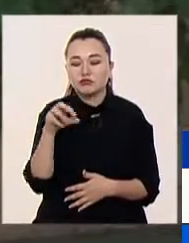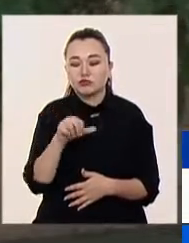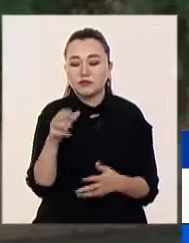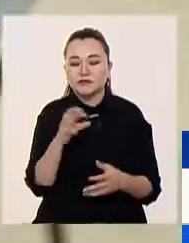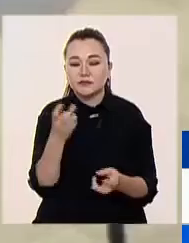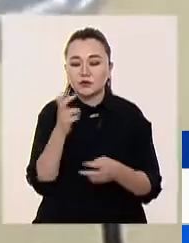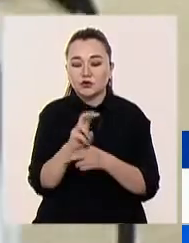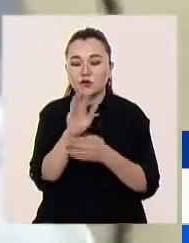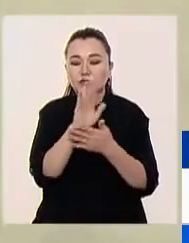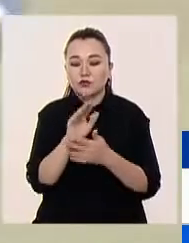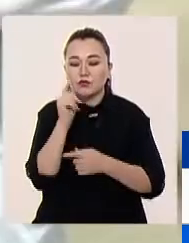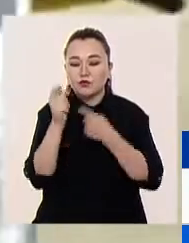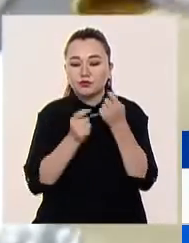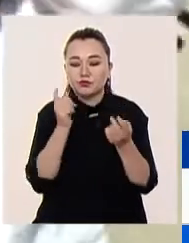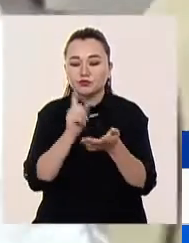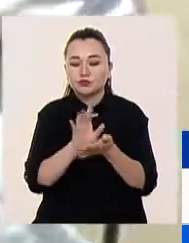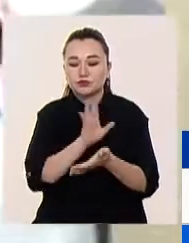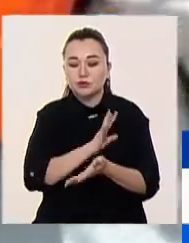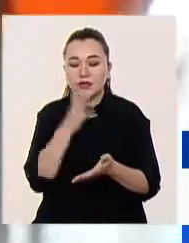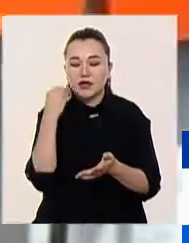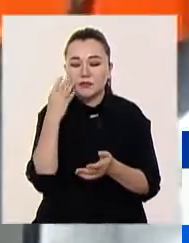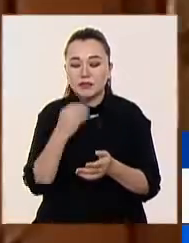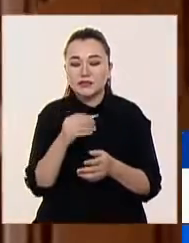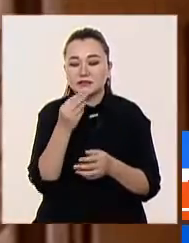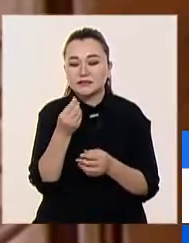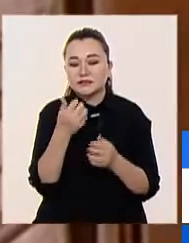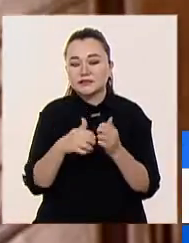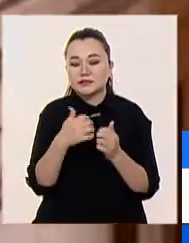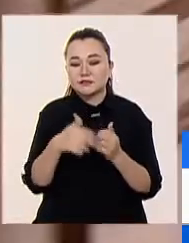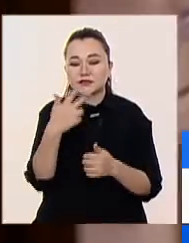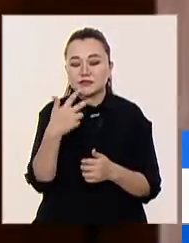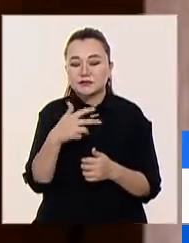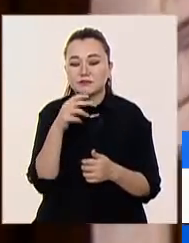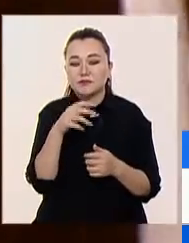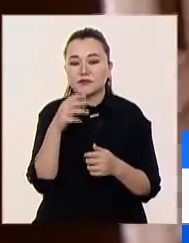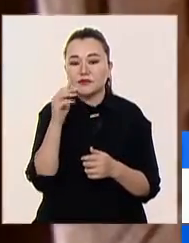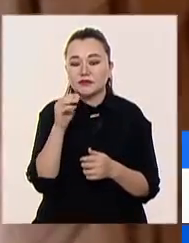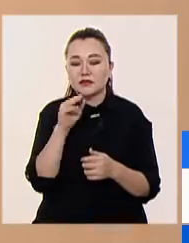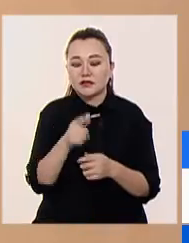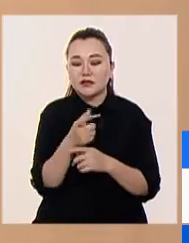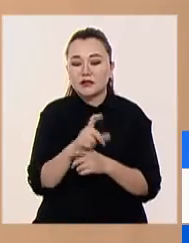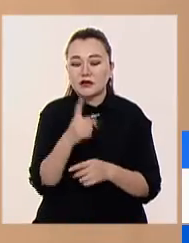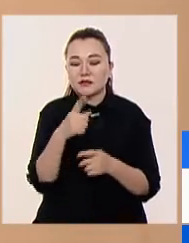делается уборка. Стоимость обработки в Алматы в среднем 30 тенге за квадратный метр. По городу